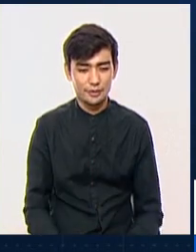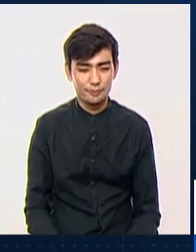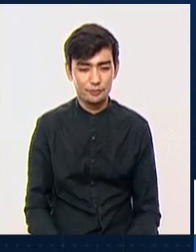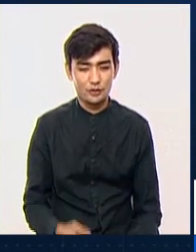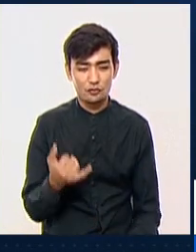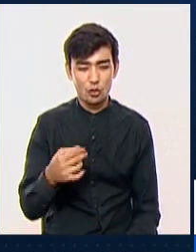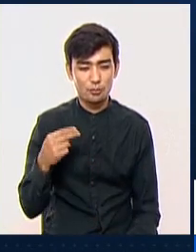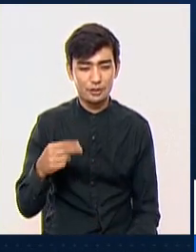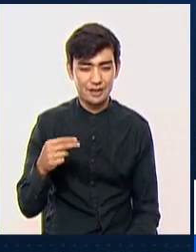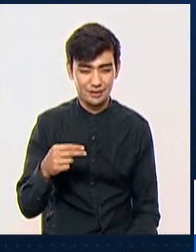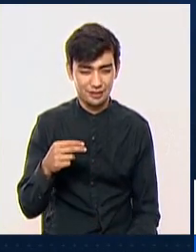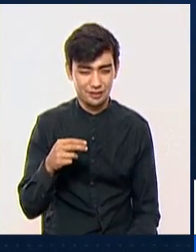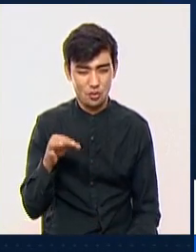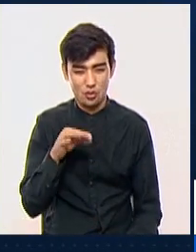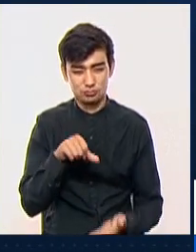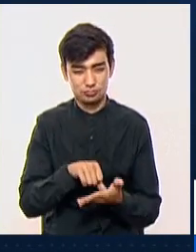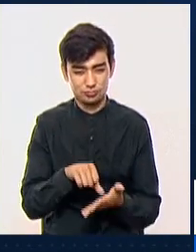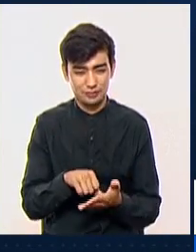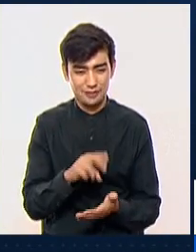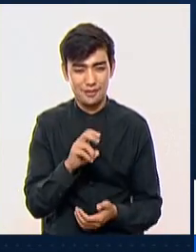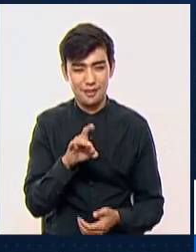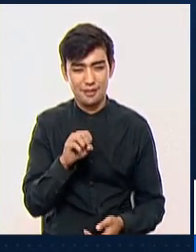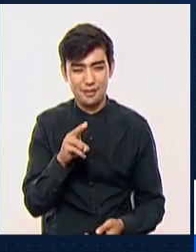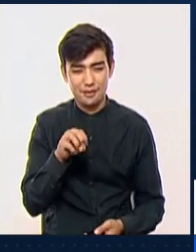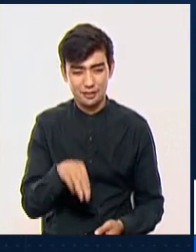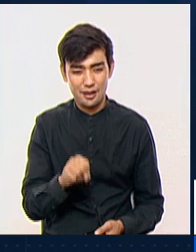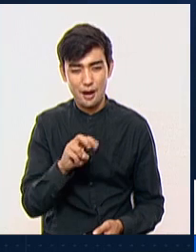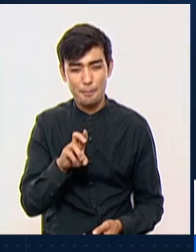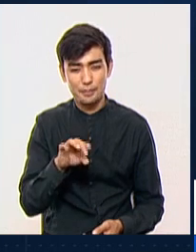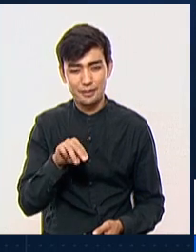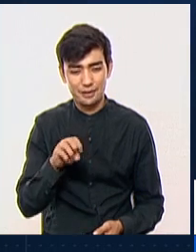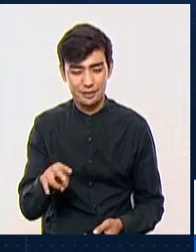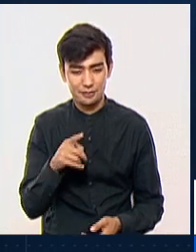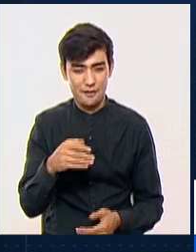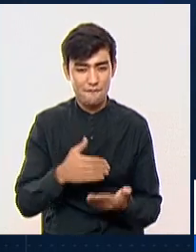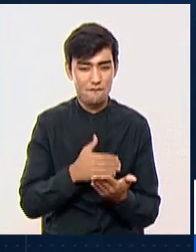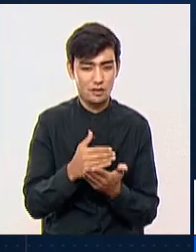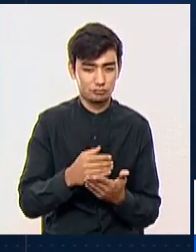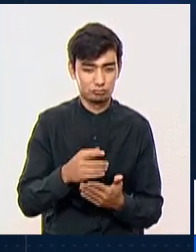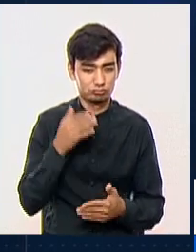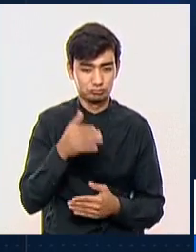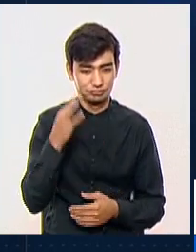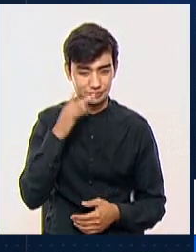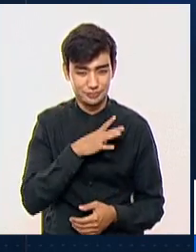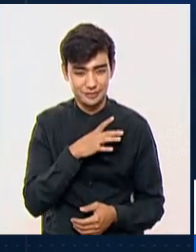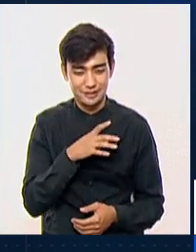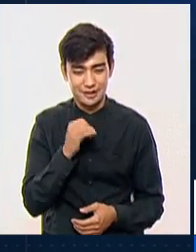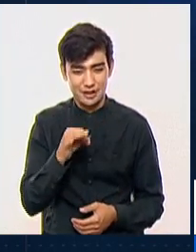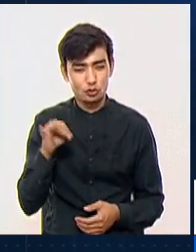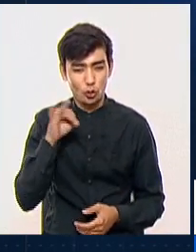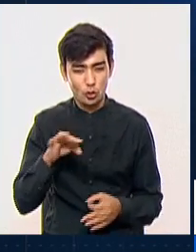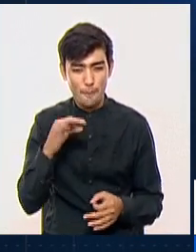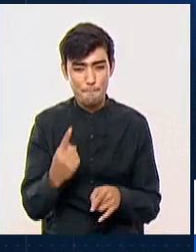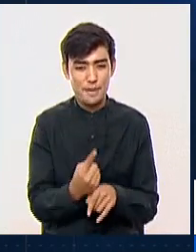Бүгін президенттікке кандидат куәлігін қараққа тәбден алып отыр. Мұндай жоғары лауазымға үміткер ретінде тіркелген ел